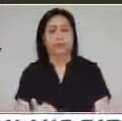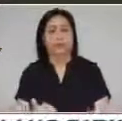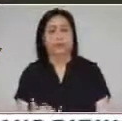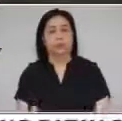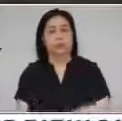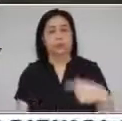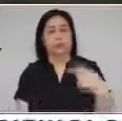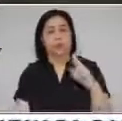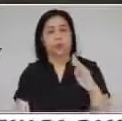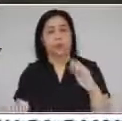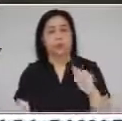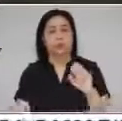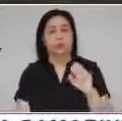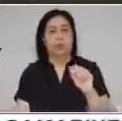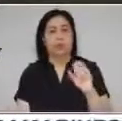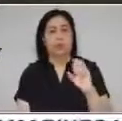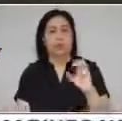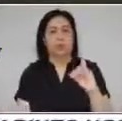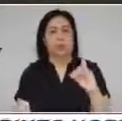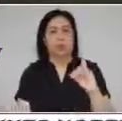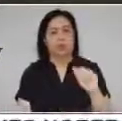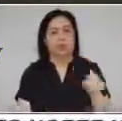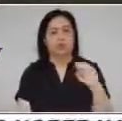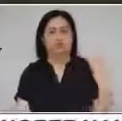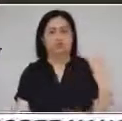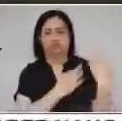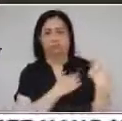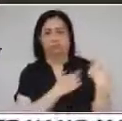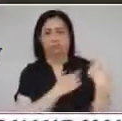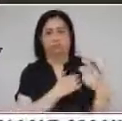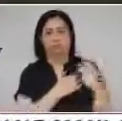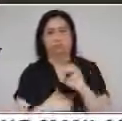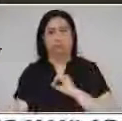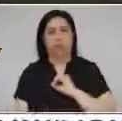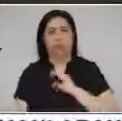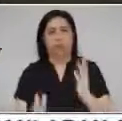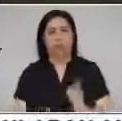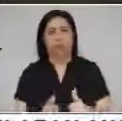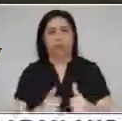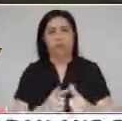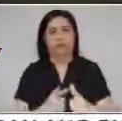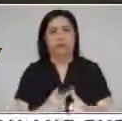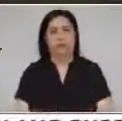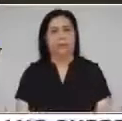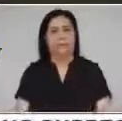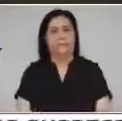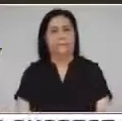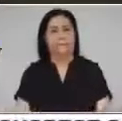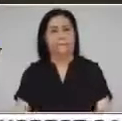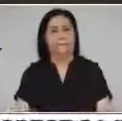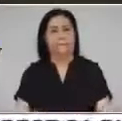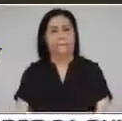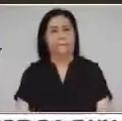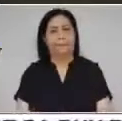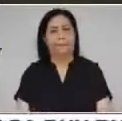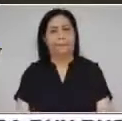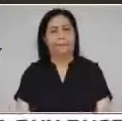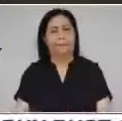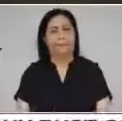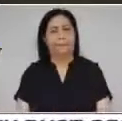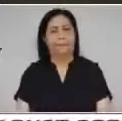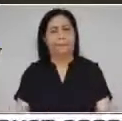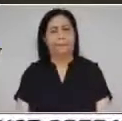ng protocol natin dito sa NCR bubble. Ano po ang katwiran ni Barangay Kapitan dyan?